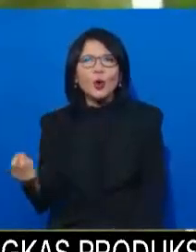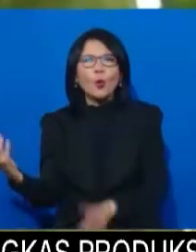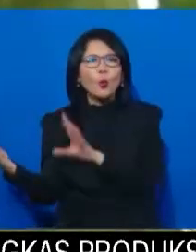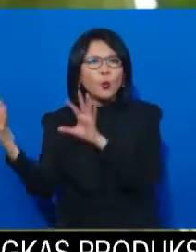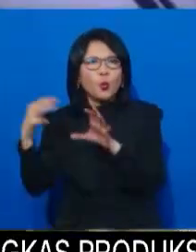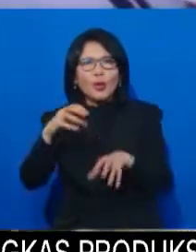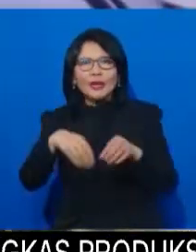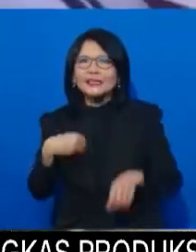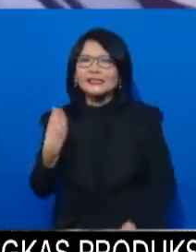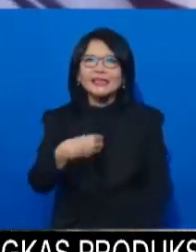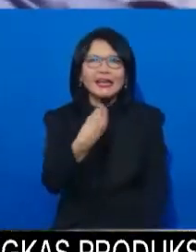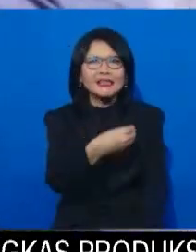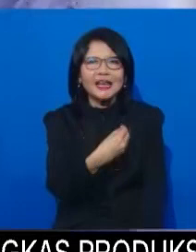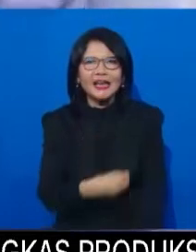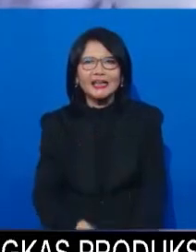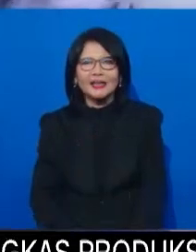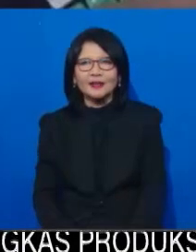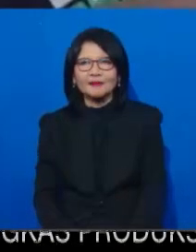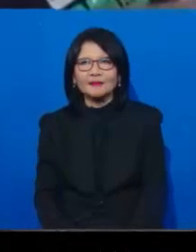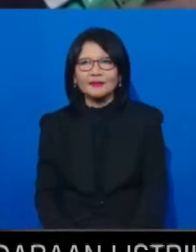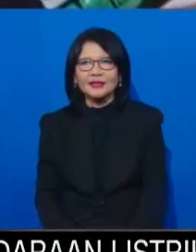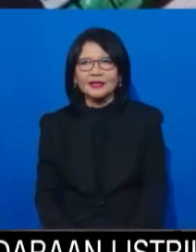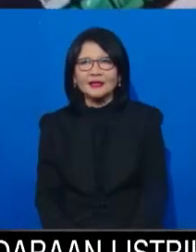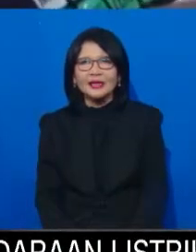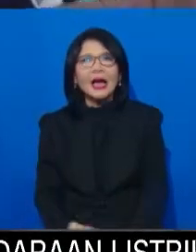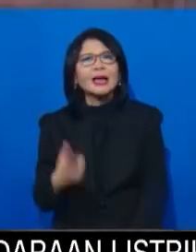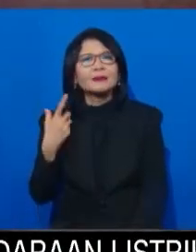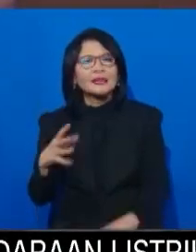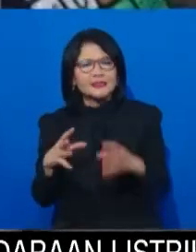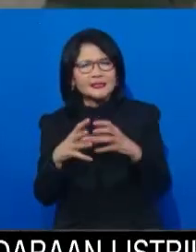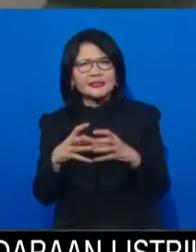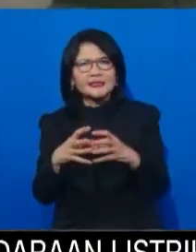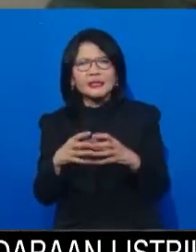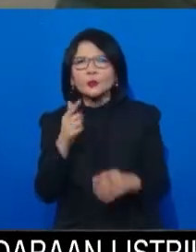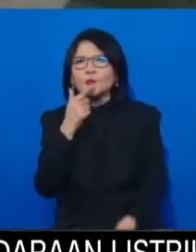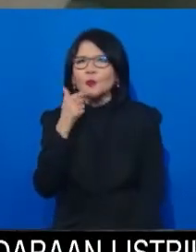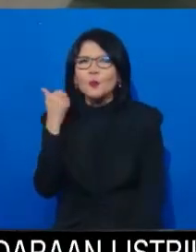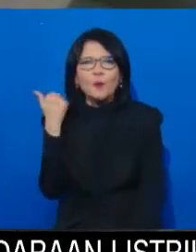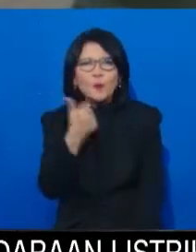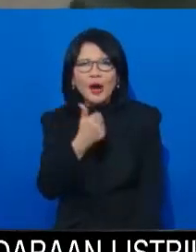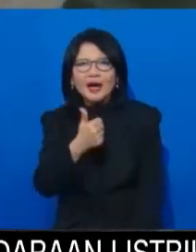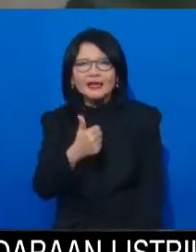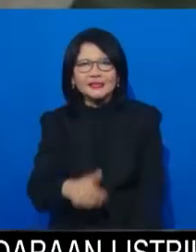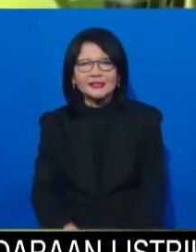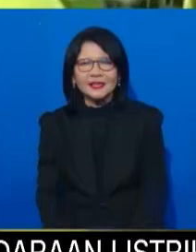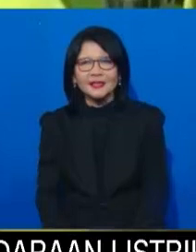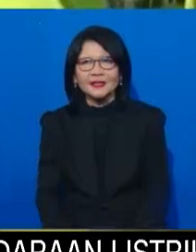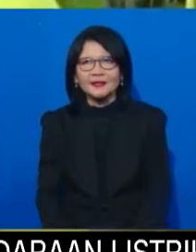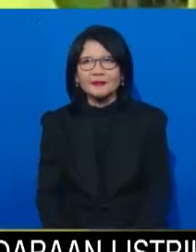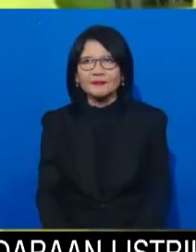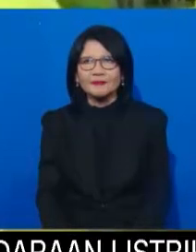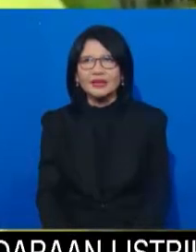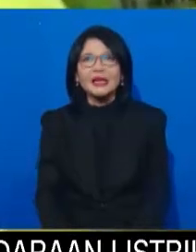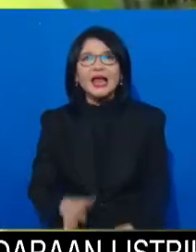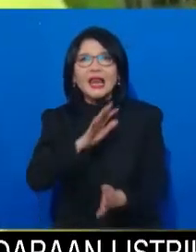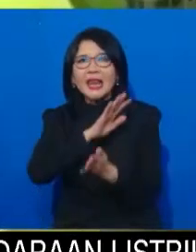objek wisata saat musim panen tiba. Meski berukuran tak begitu besar, rasa melonnya terbilang manis dan segar. Ini langsung petik